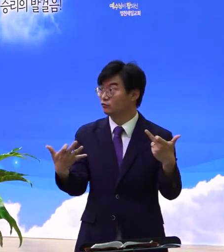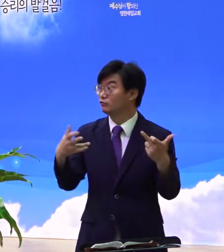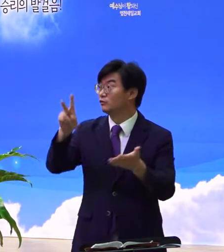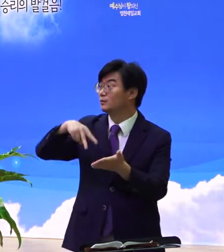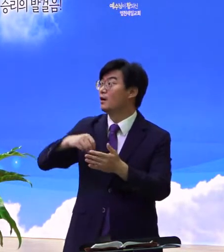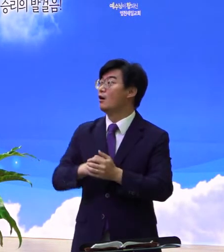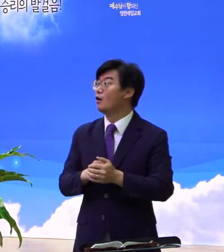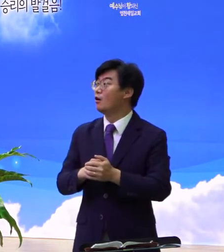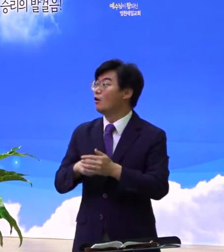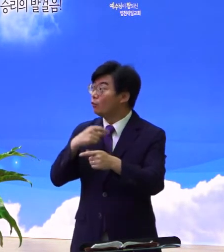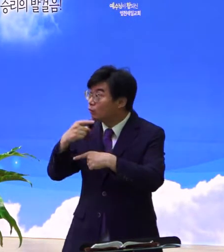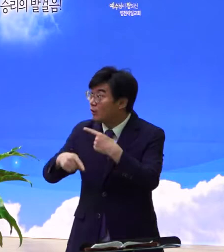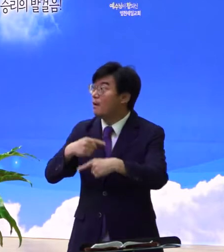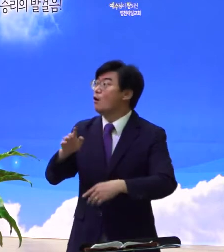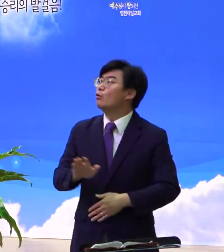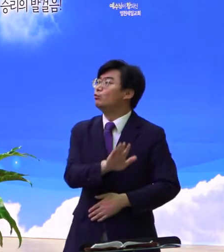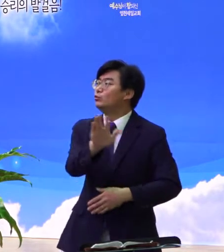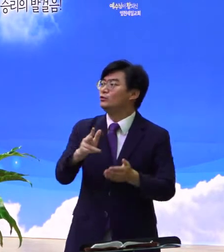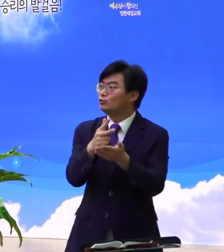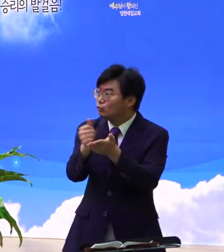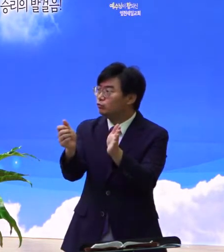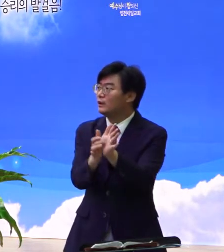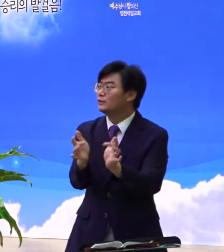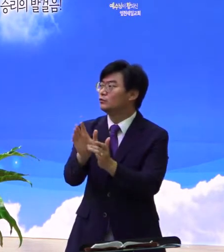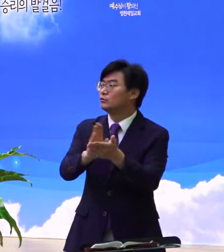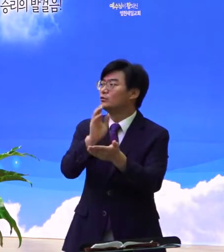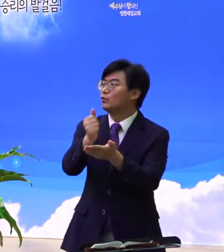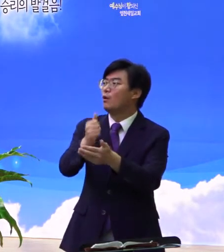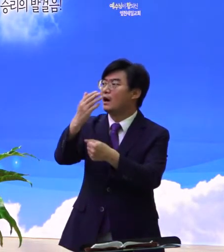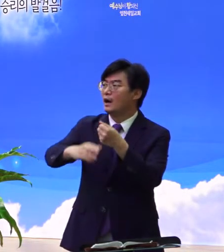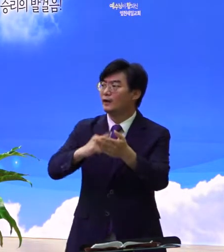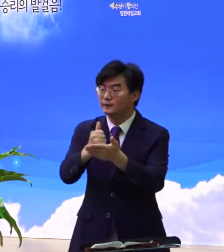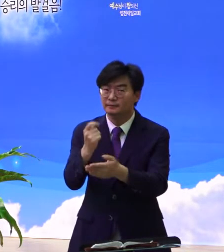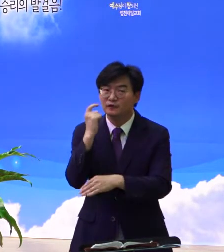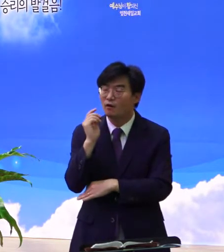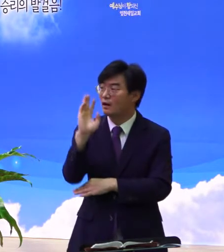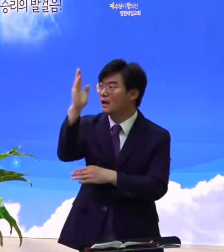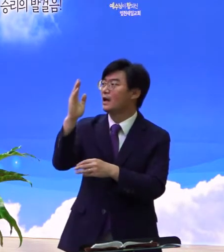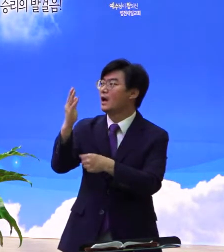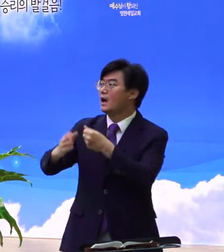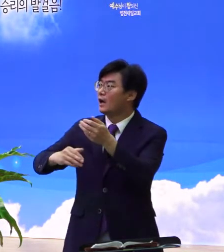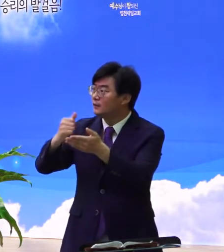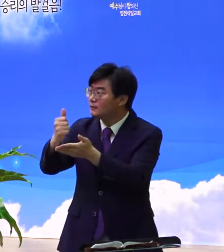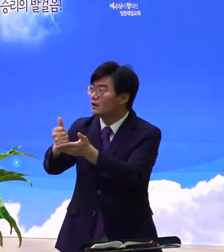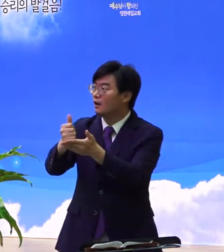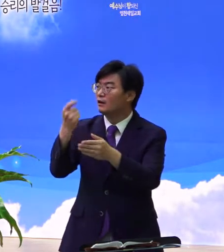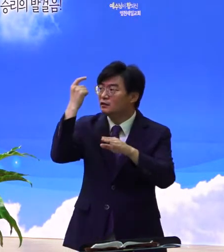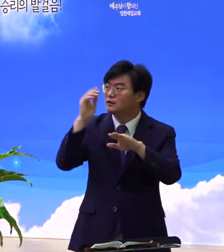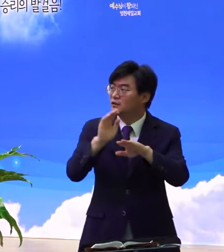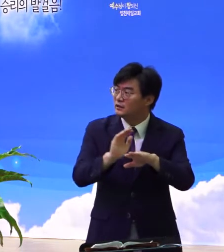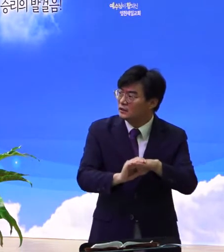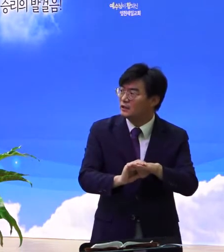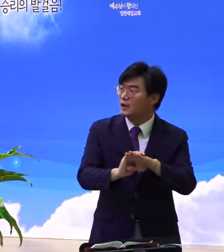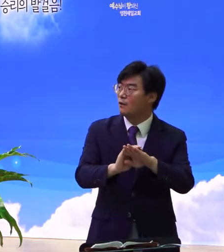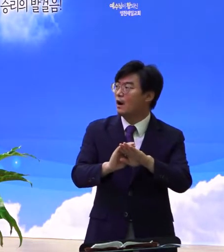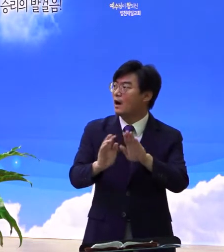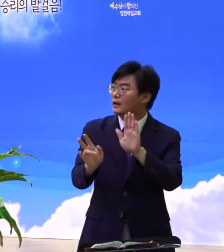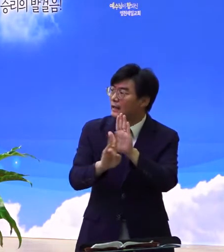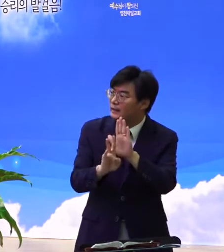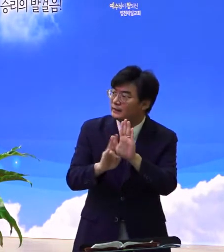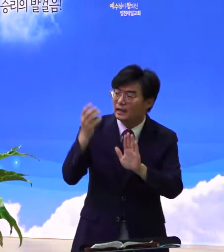시작. 우리 주 예수 그리스도의 하나님 영광의 아버지께서 지혜와 계시의 영을 너희에게